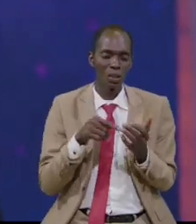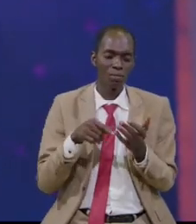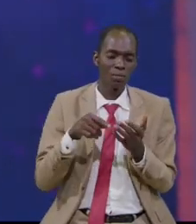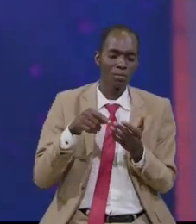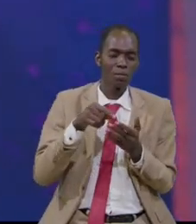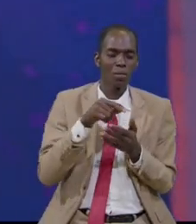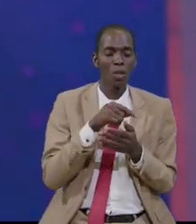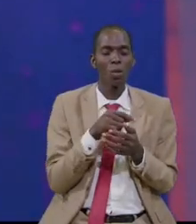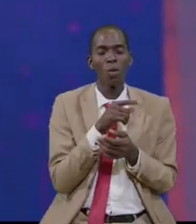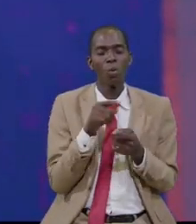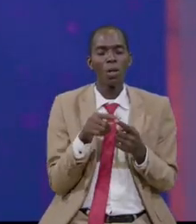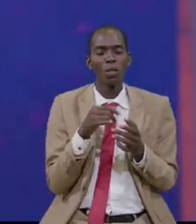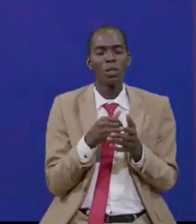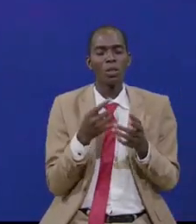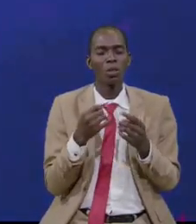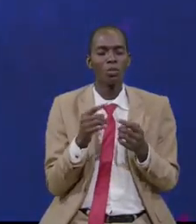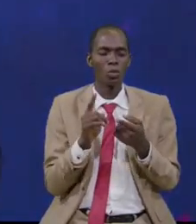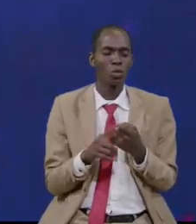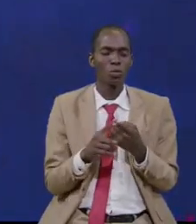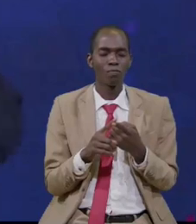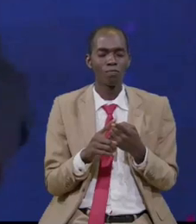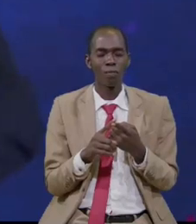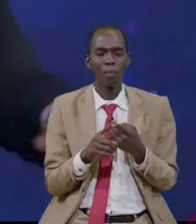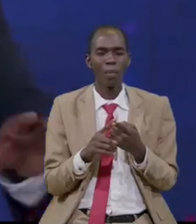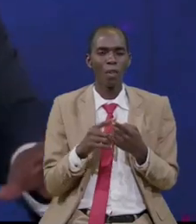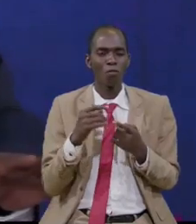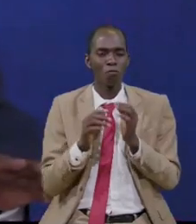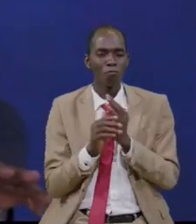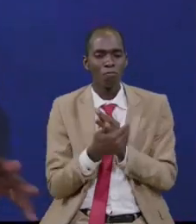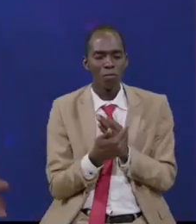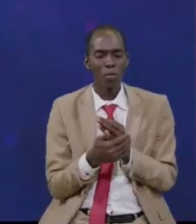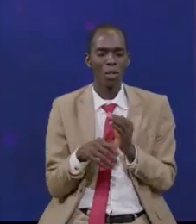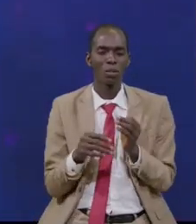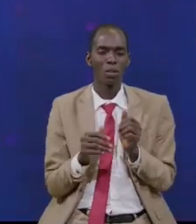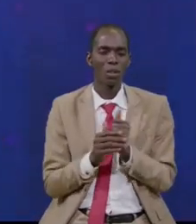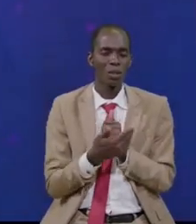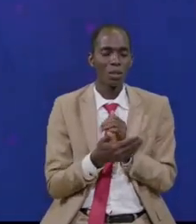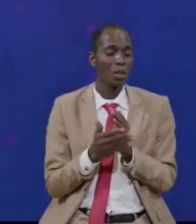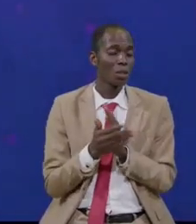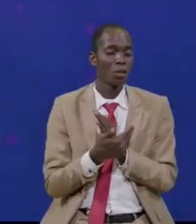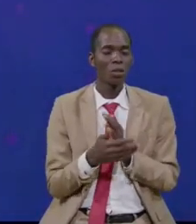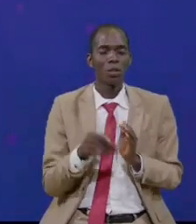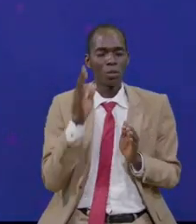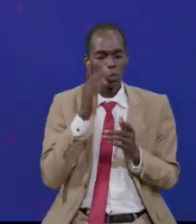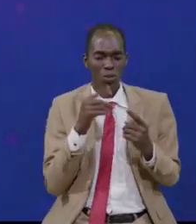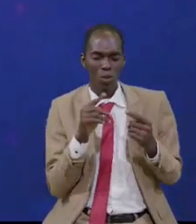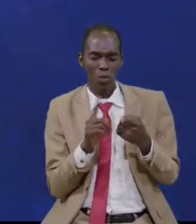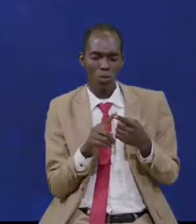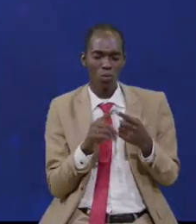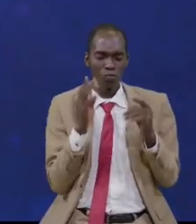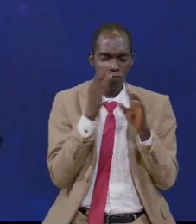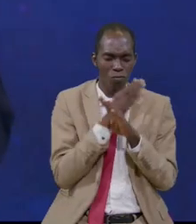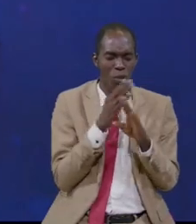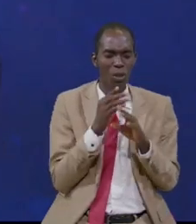la fornication, de l'adultère, il va essayer de tout. Il ne sera pas fidèle à la parole de